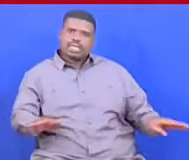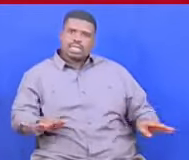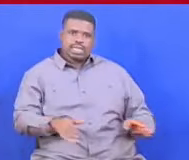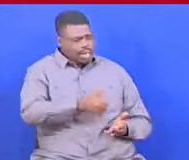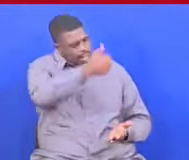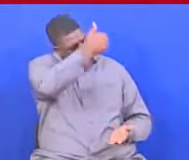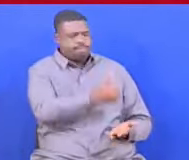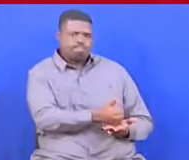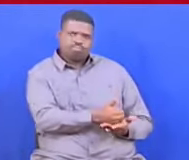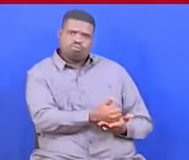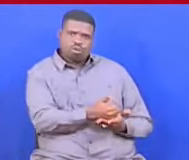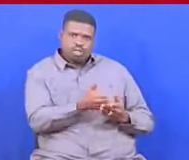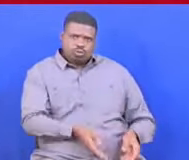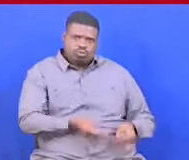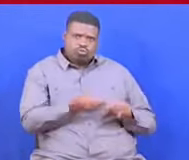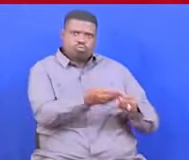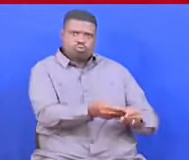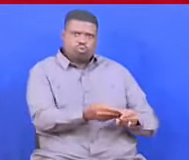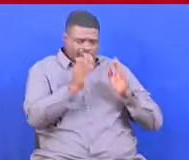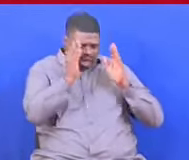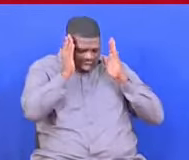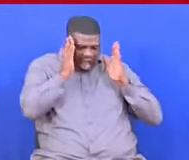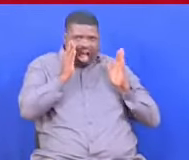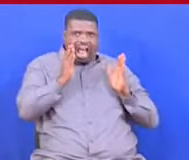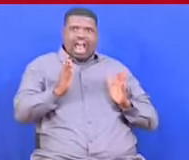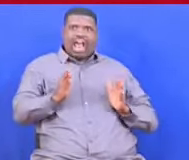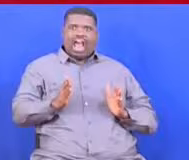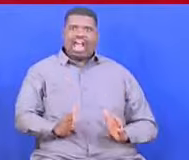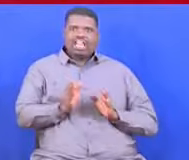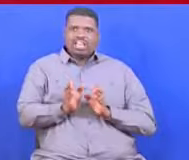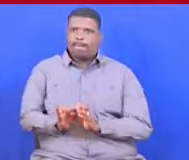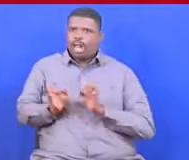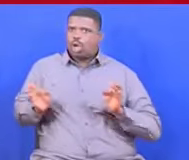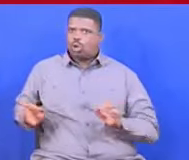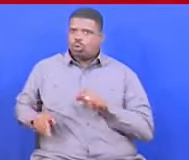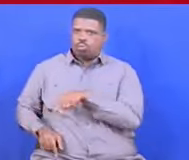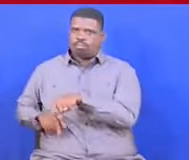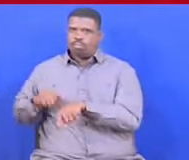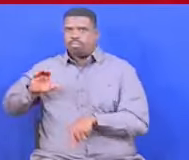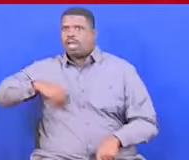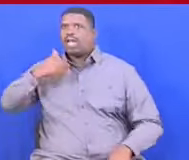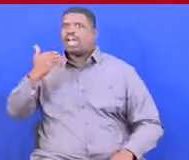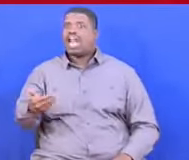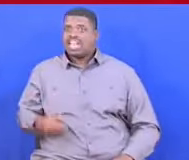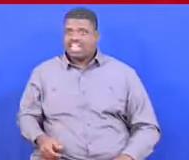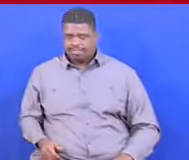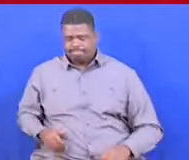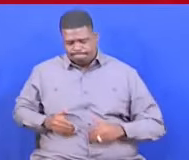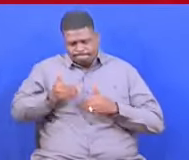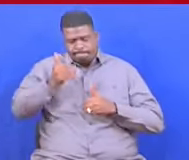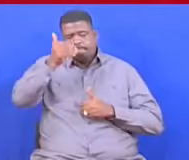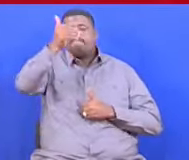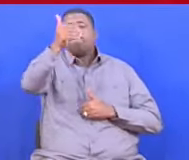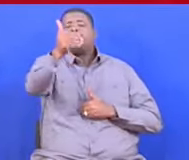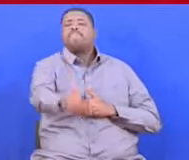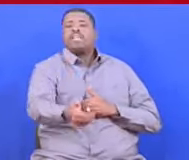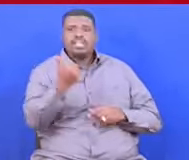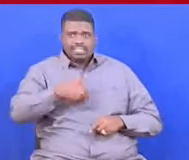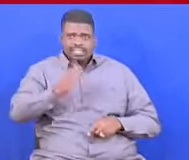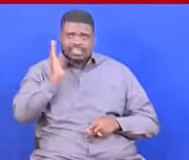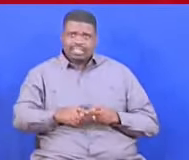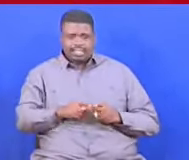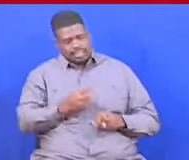imeshaamua kutoa hadhi maalumu, na hapo baadaye miaka ya mbeleni huko